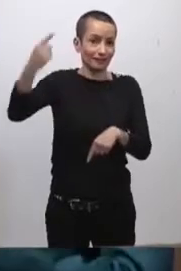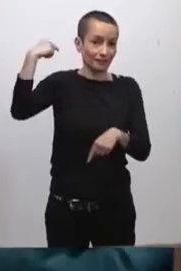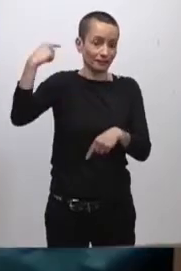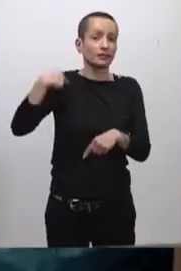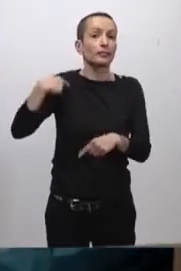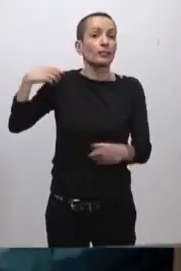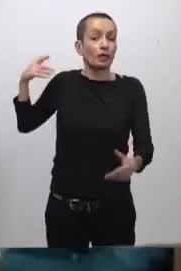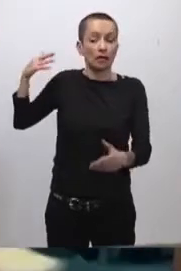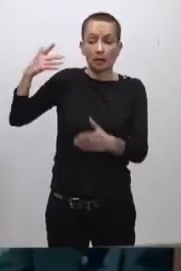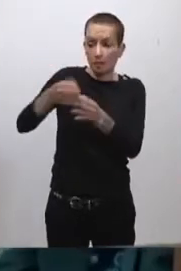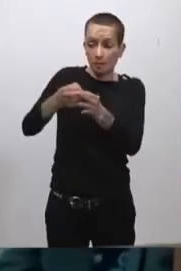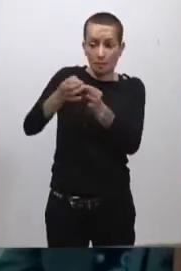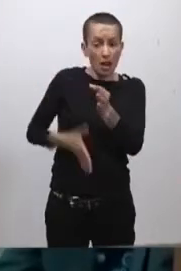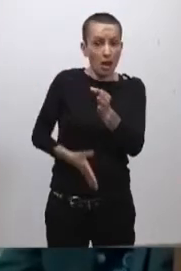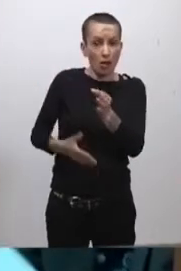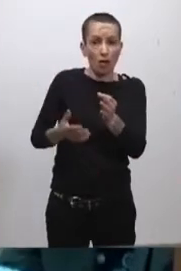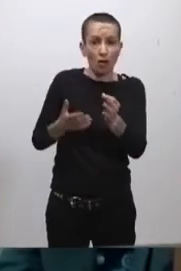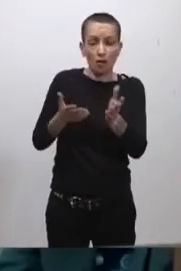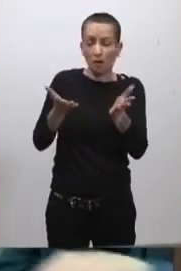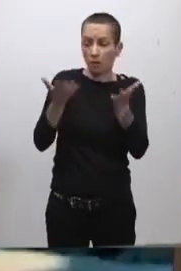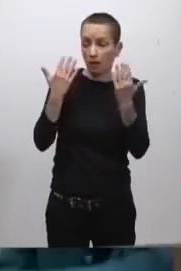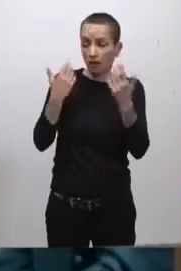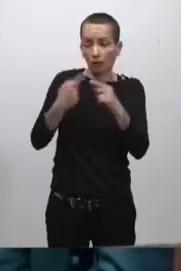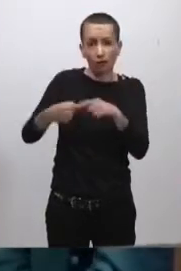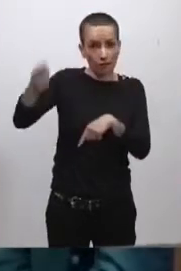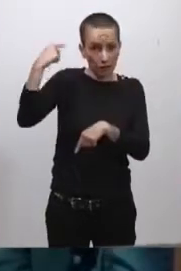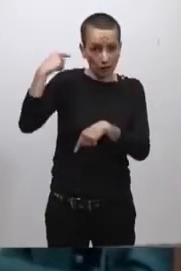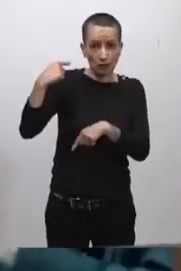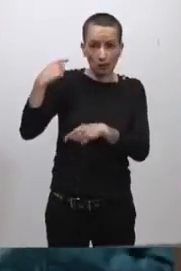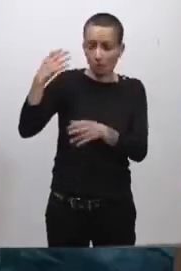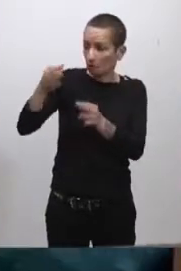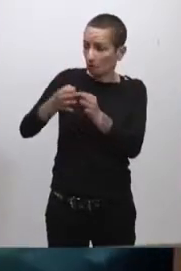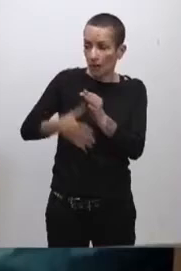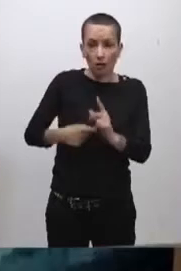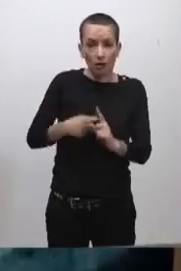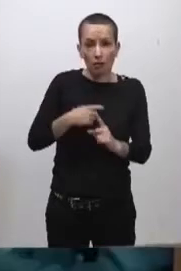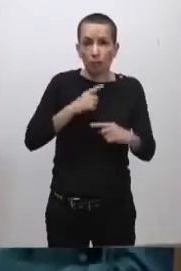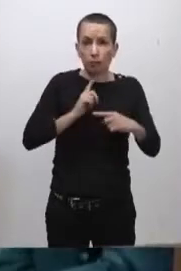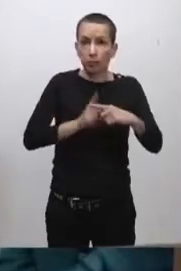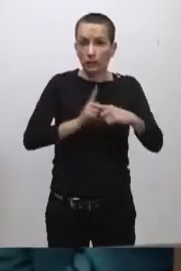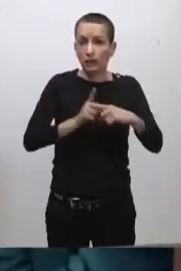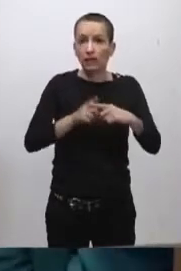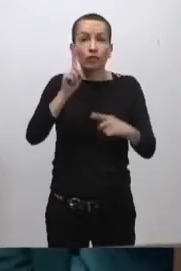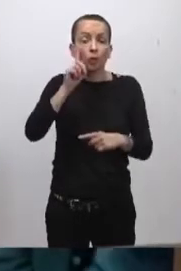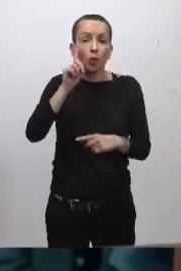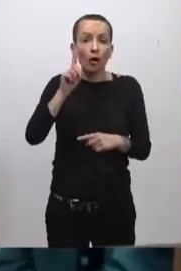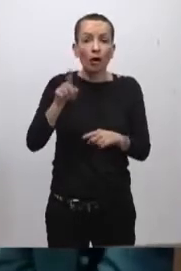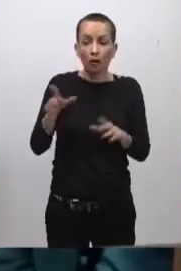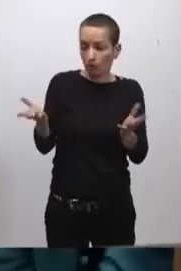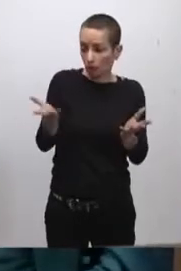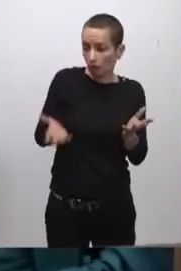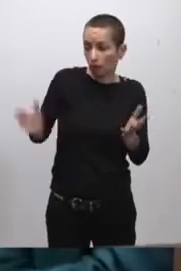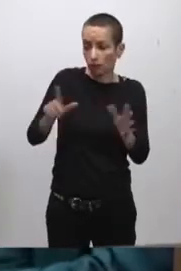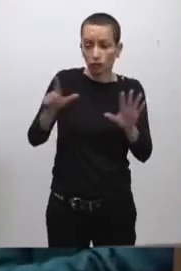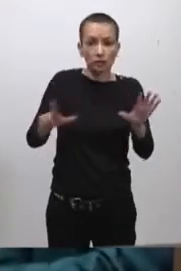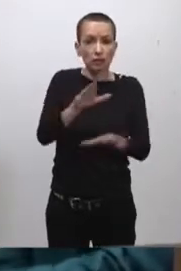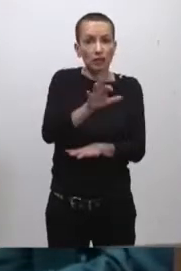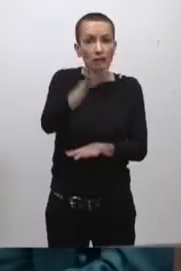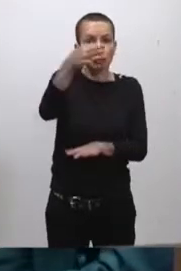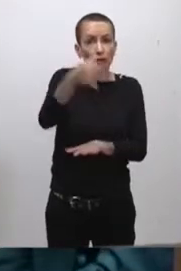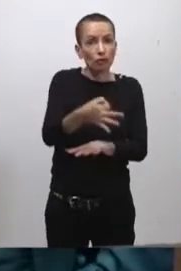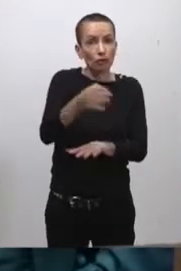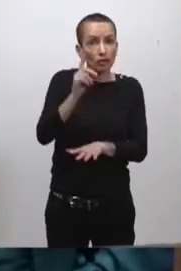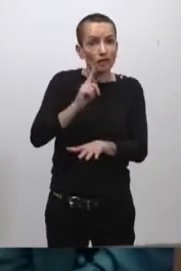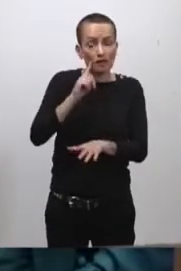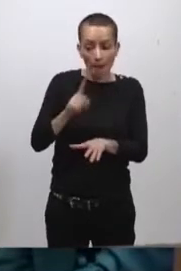bilan ce printemps dernier, un bilan très positif puisqu'on voit que 75% des femmes qui ont